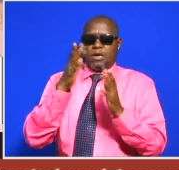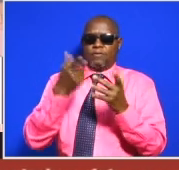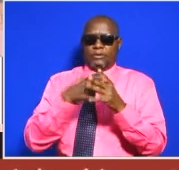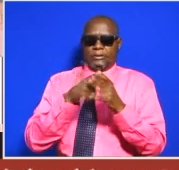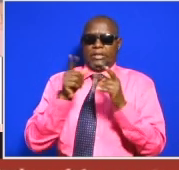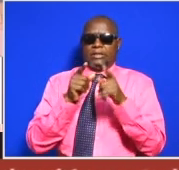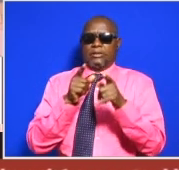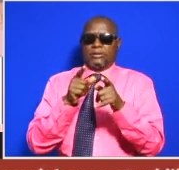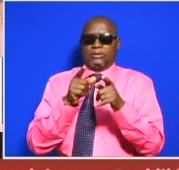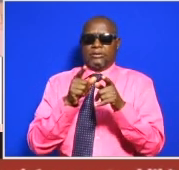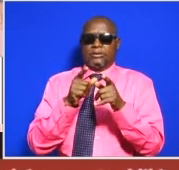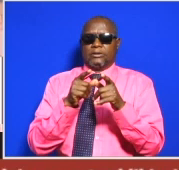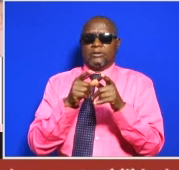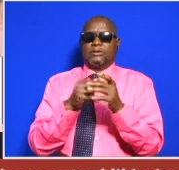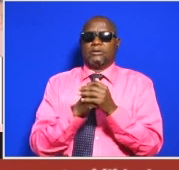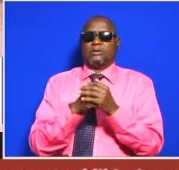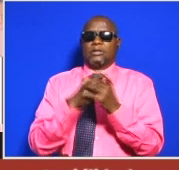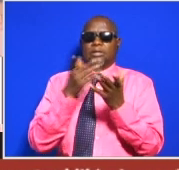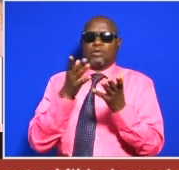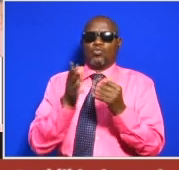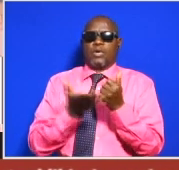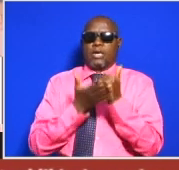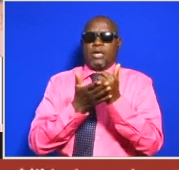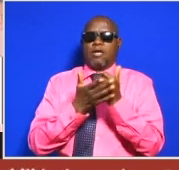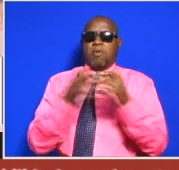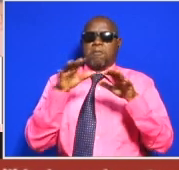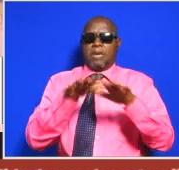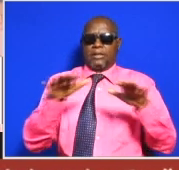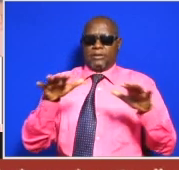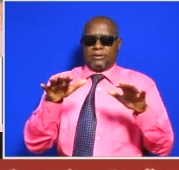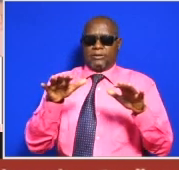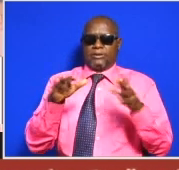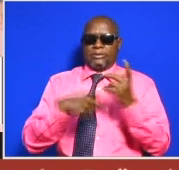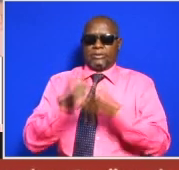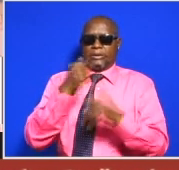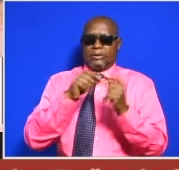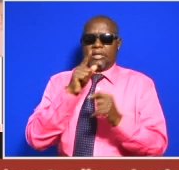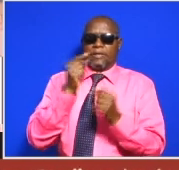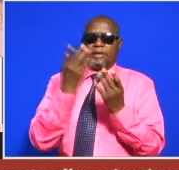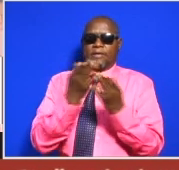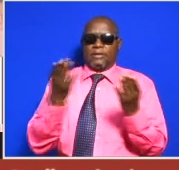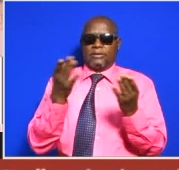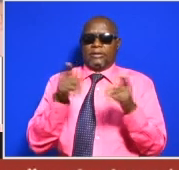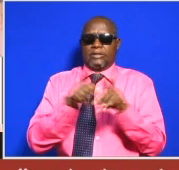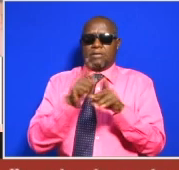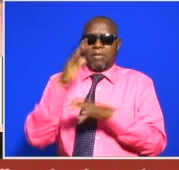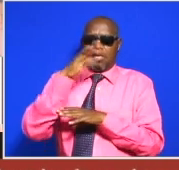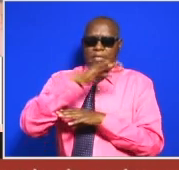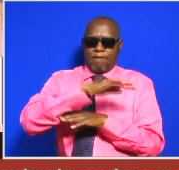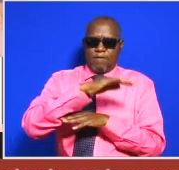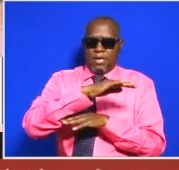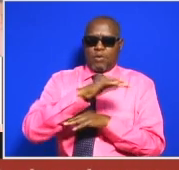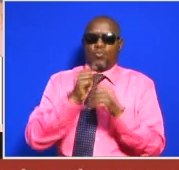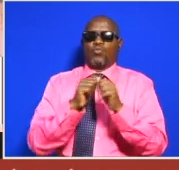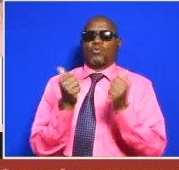kimomba kuwawekea mwangaza katika soko hilo ili wawe wakiuza bidhaa zao hata masaa ya jioni. Nelson Jero